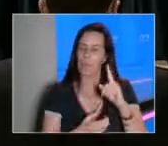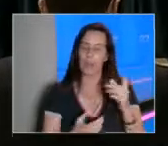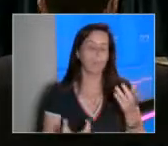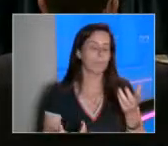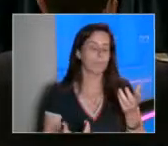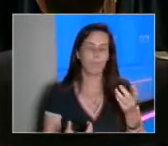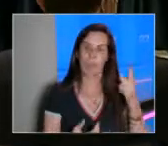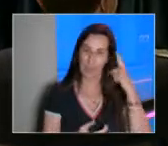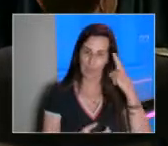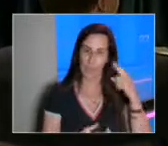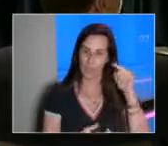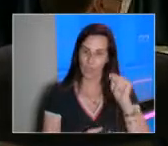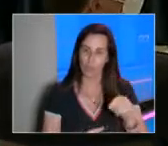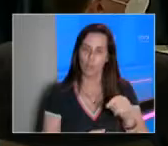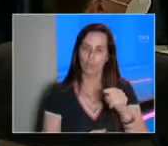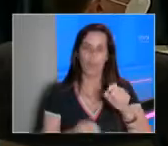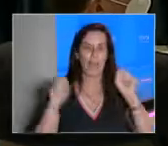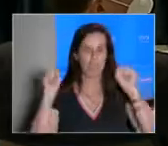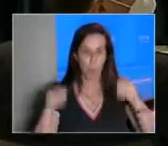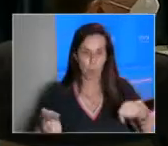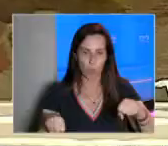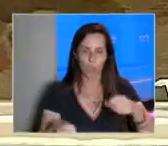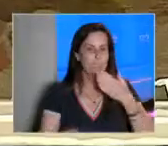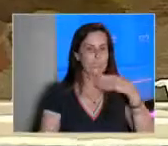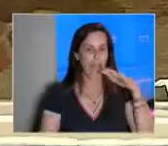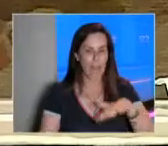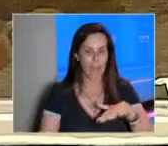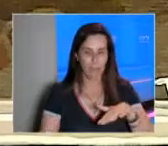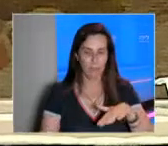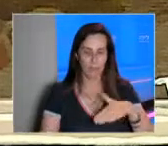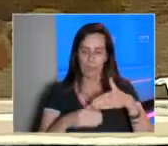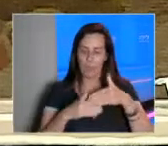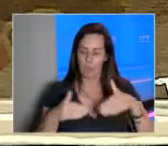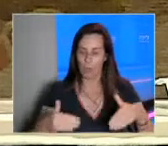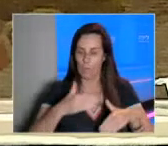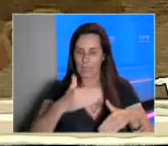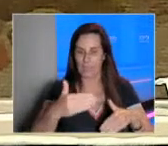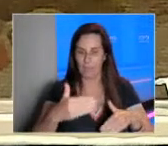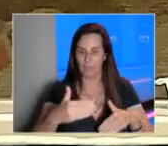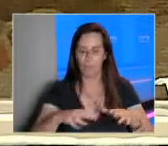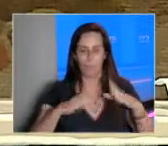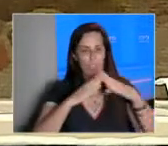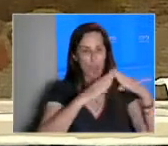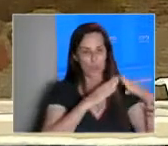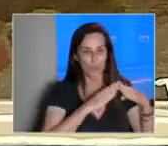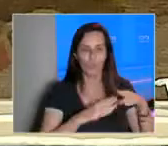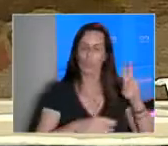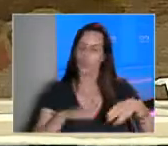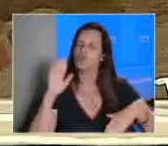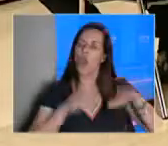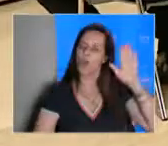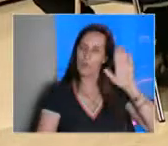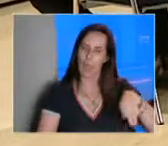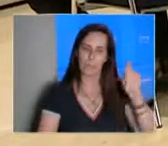בסך הכל העמדה הזאת של ריבונות ישראלית לגבול מזרחי וביסוס ההתיישבות, יש רוב